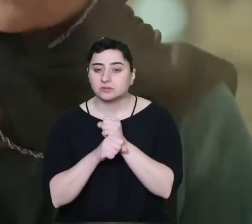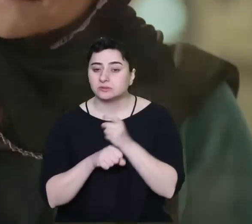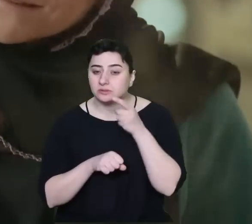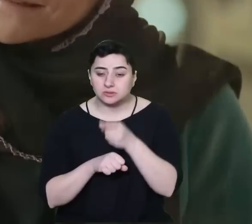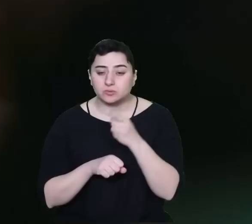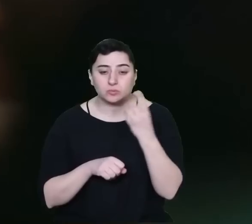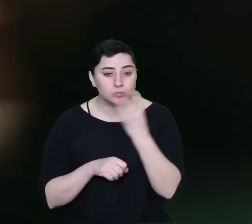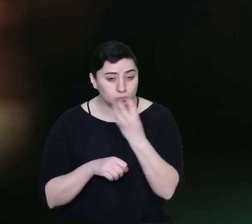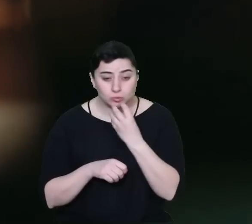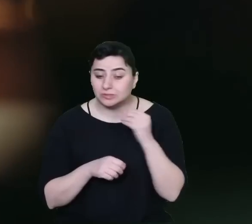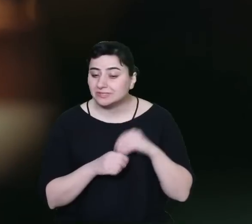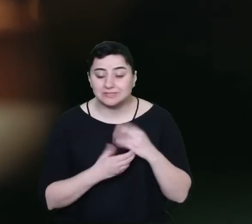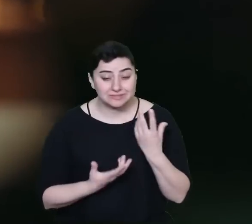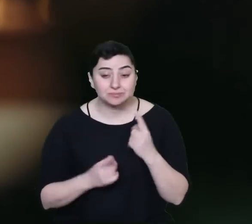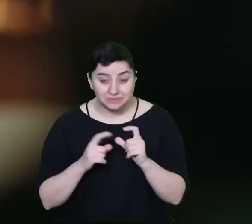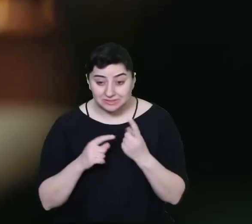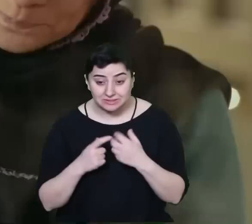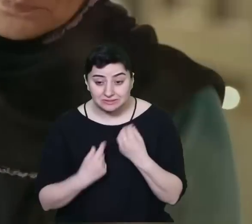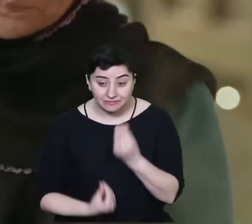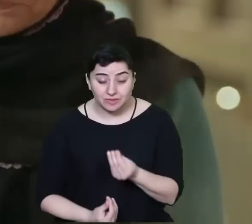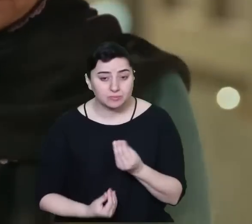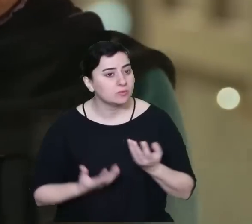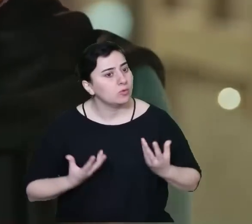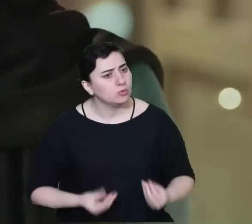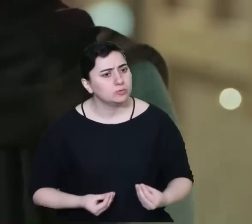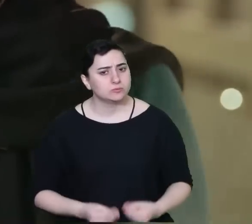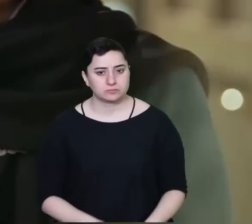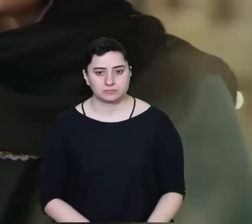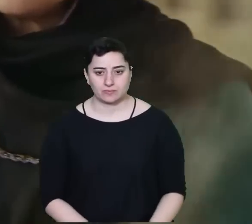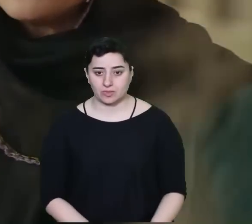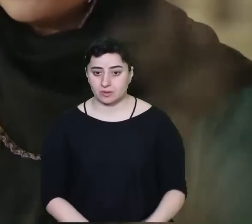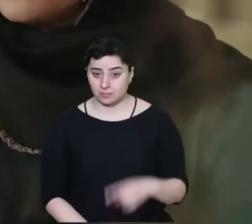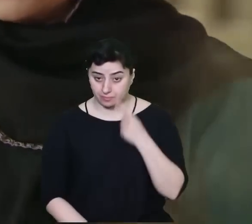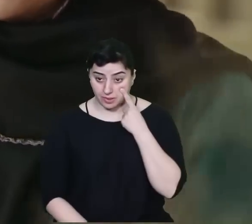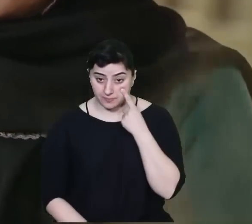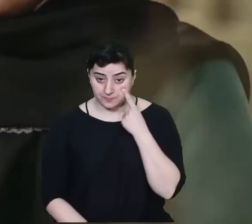Sana musikinin sırrını vereyim mi? Evet. Bak şimdi.